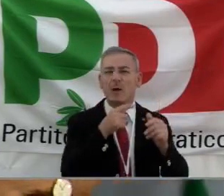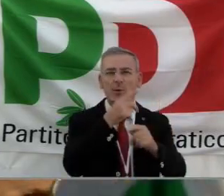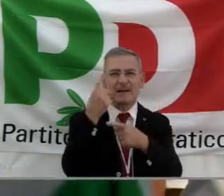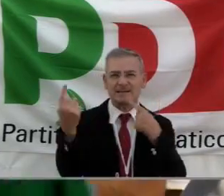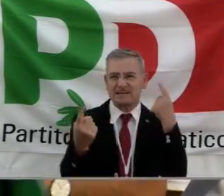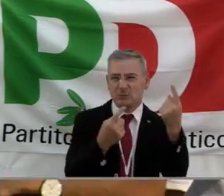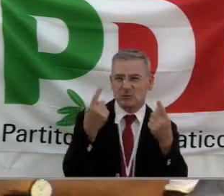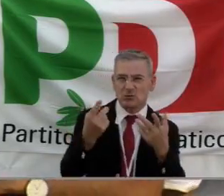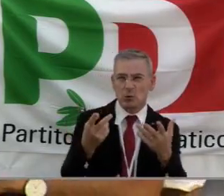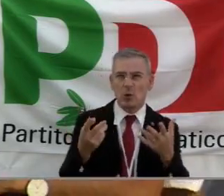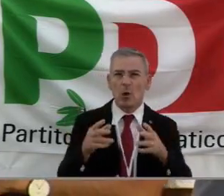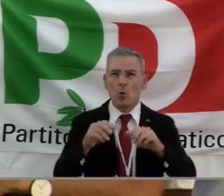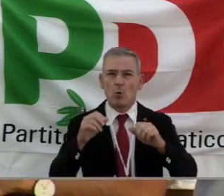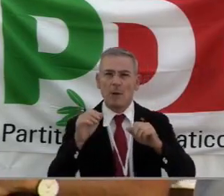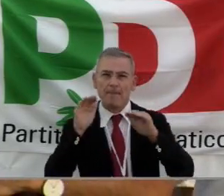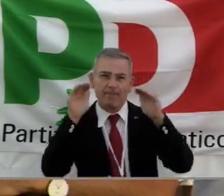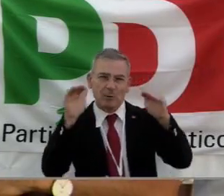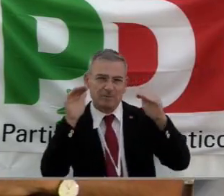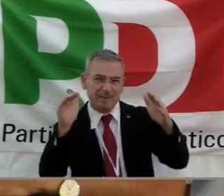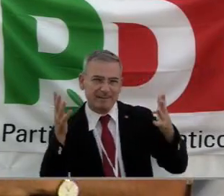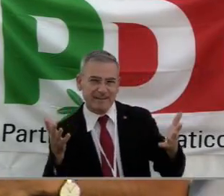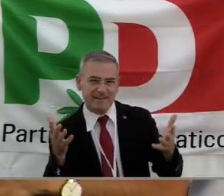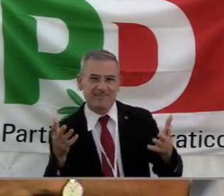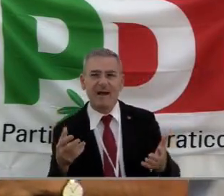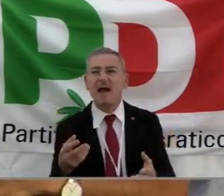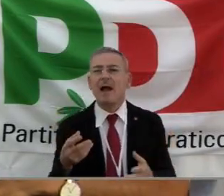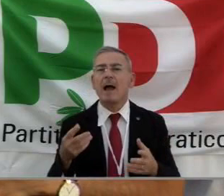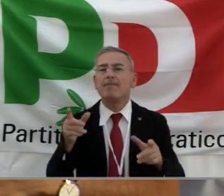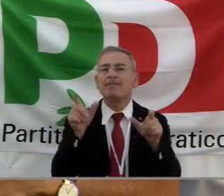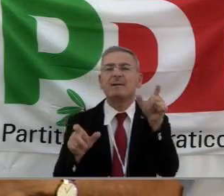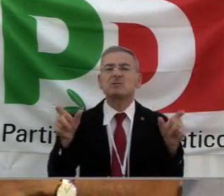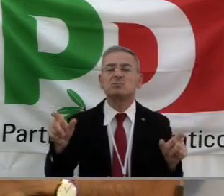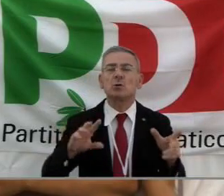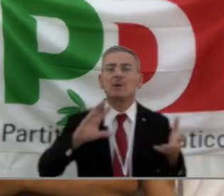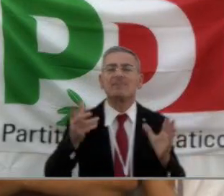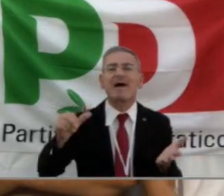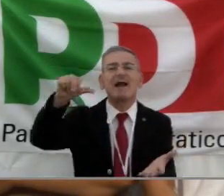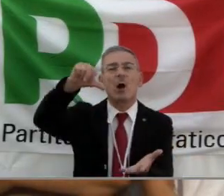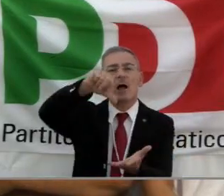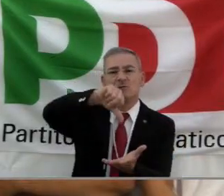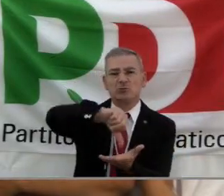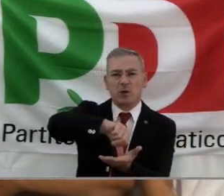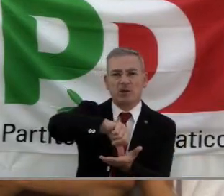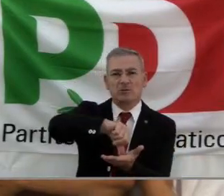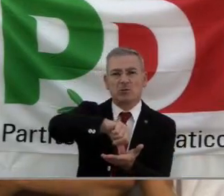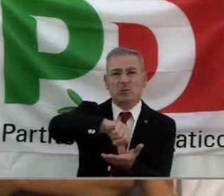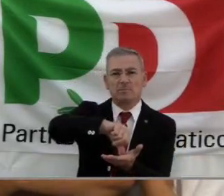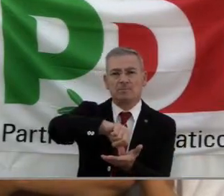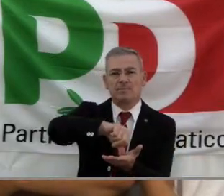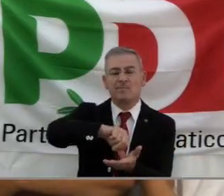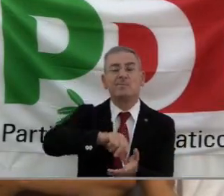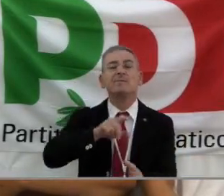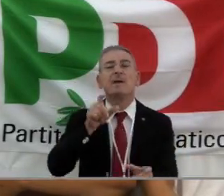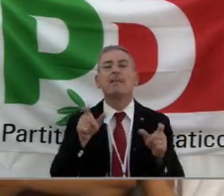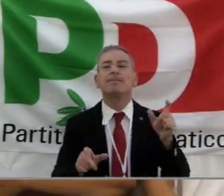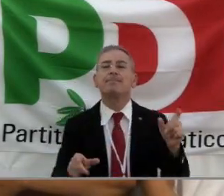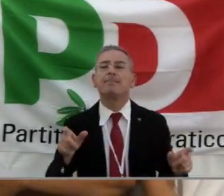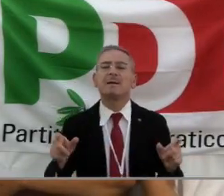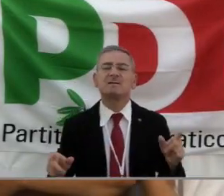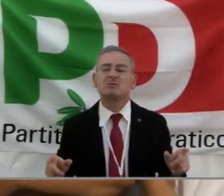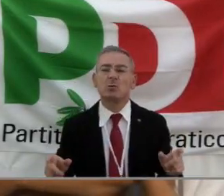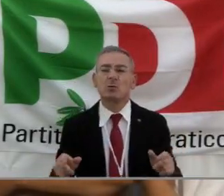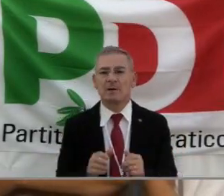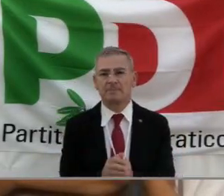dimensione, una prospettiva che rimetta al centro gli individui, le persone. Continua a riecheggiare nella